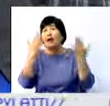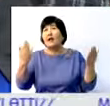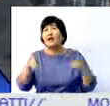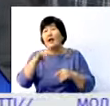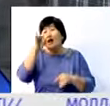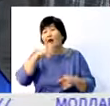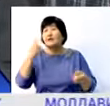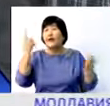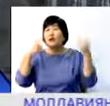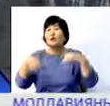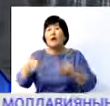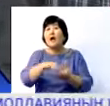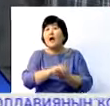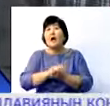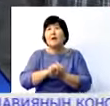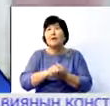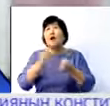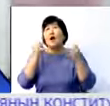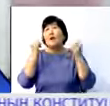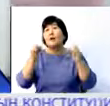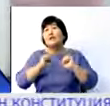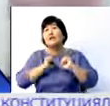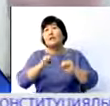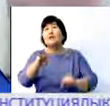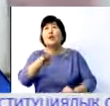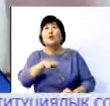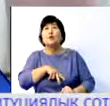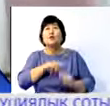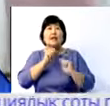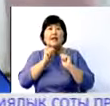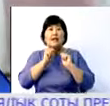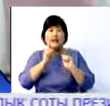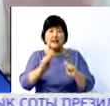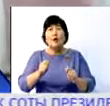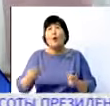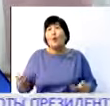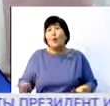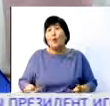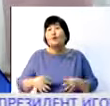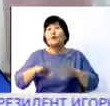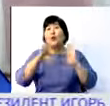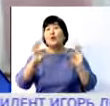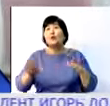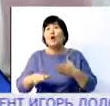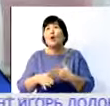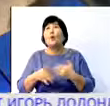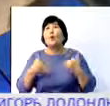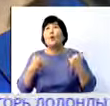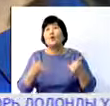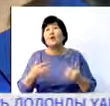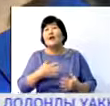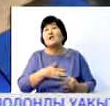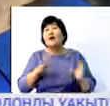қазақ творчестволық бірлестігінің мәдениет майталманы төсбелгісі табысталса, өмірде де өнерде де қолдау білдіріп жүрген